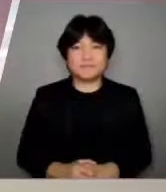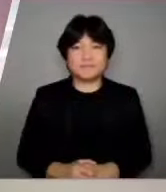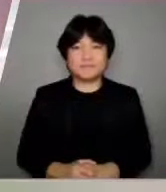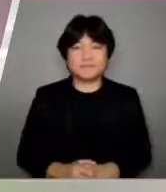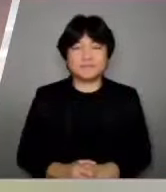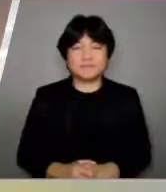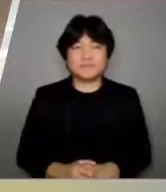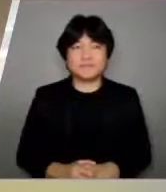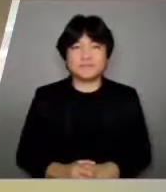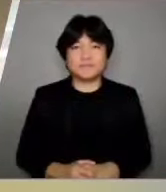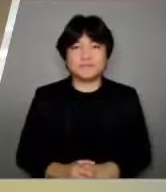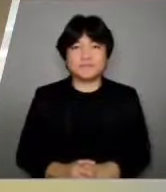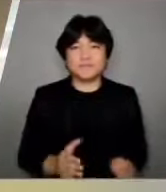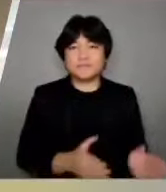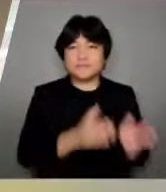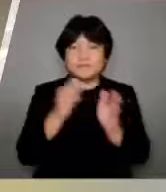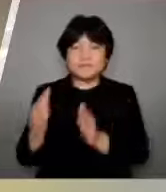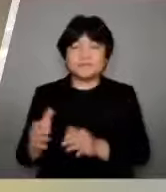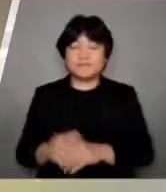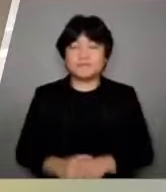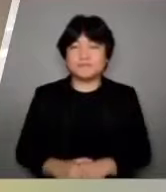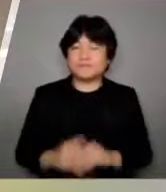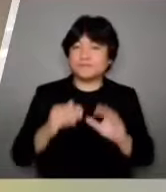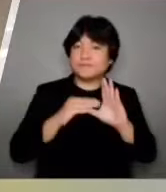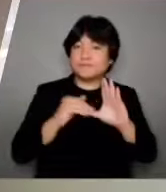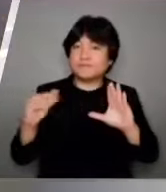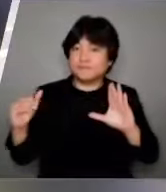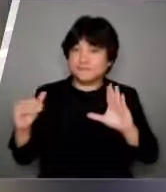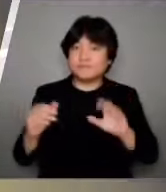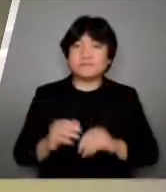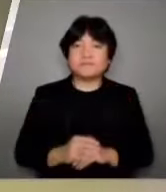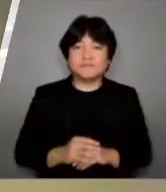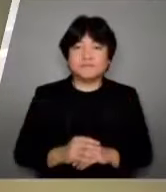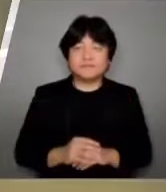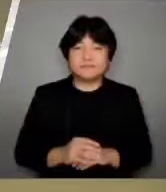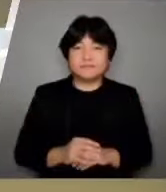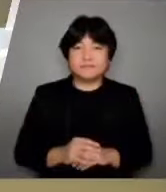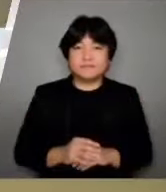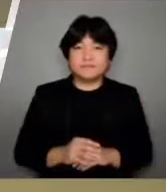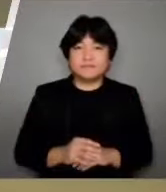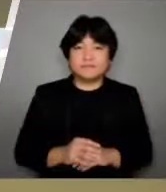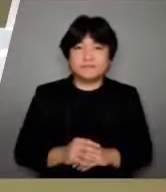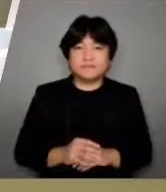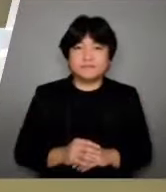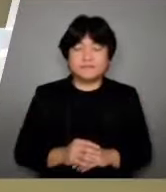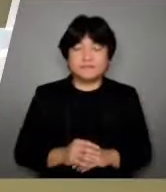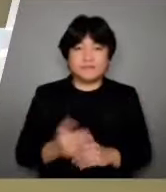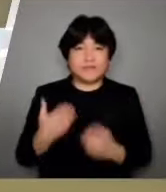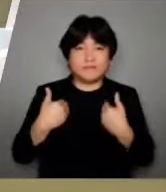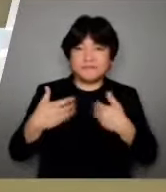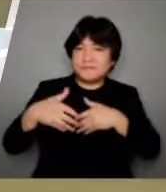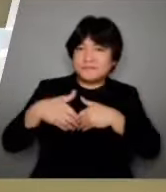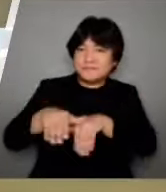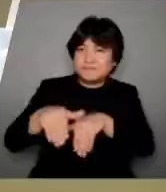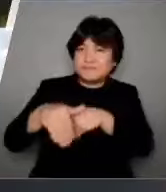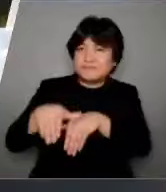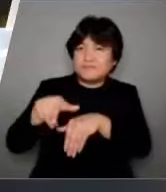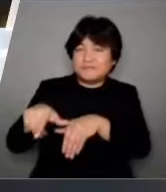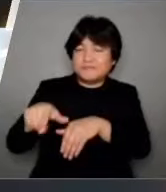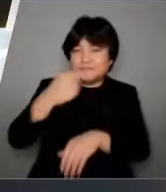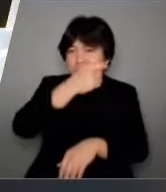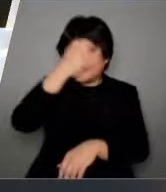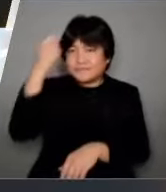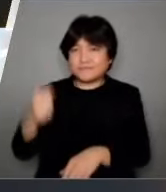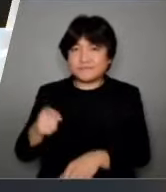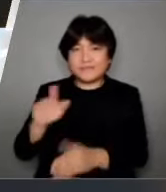Sa San Fernando City, La Union, agaw pansin ang isa sa mga nagmarcha sa graduation rites ng isang kolehiyo